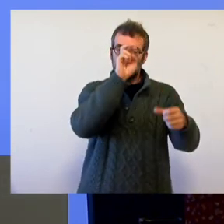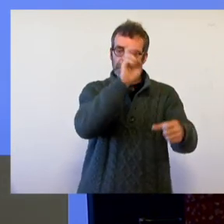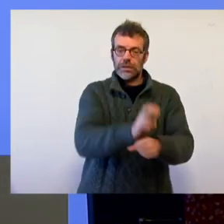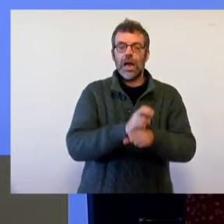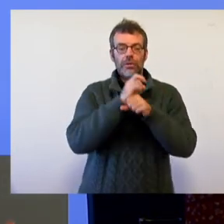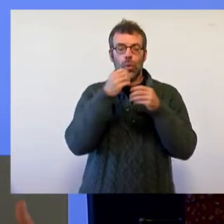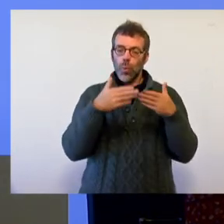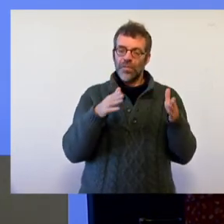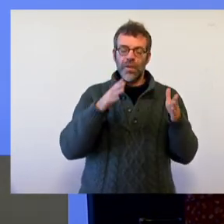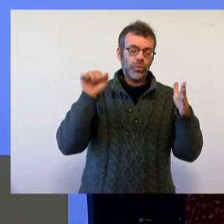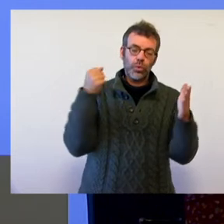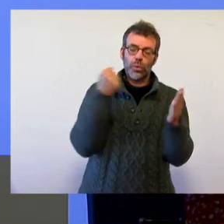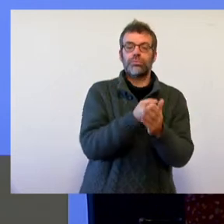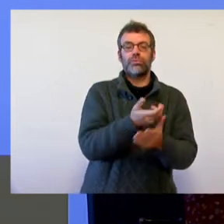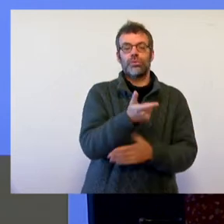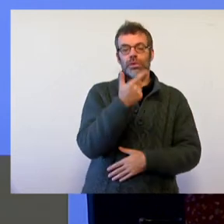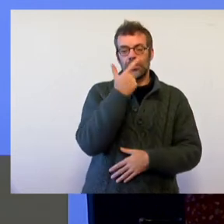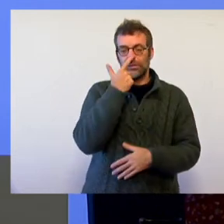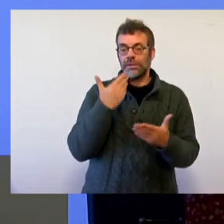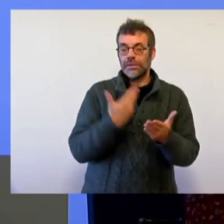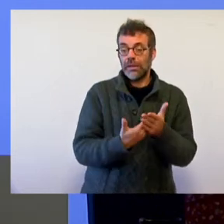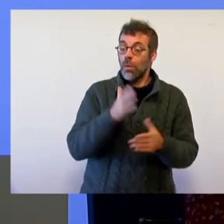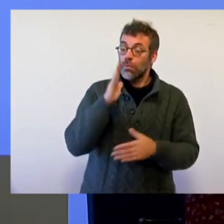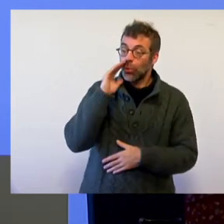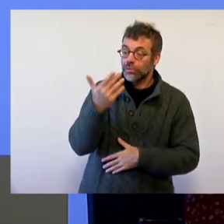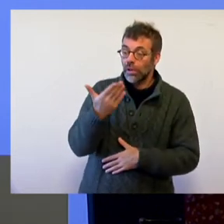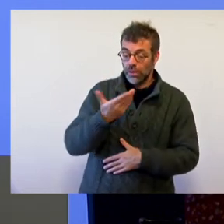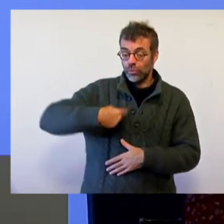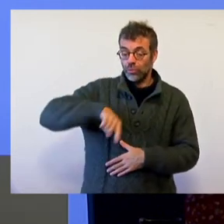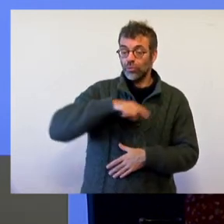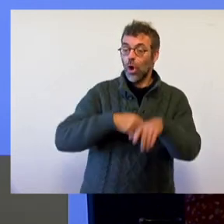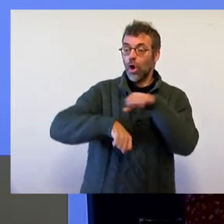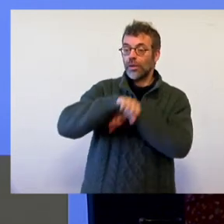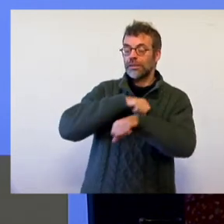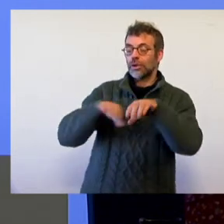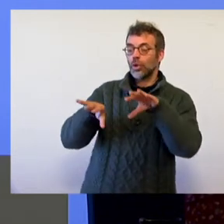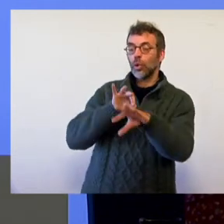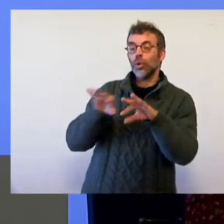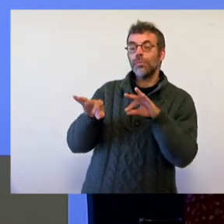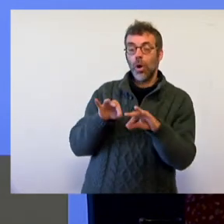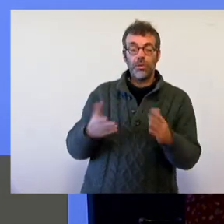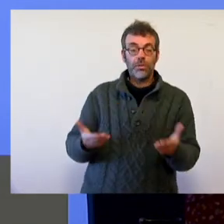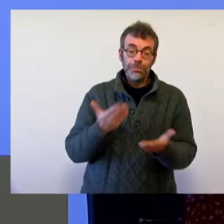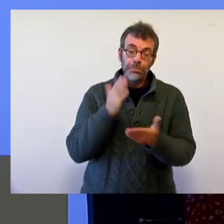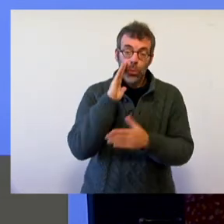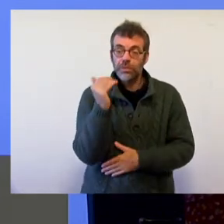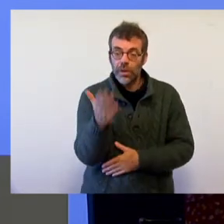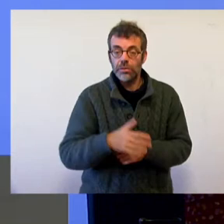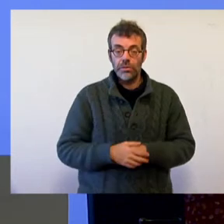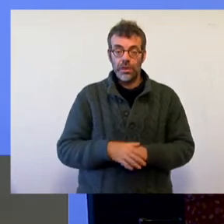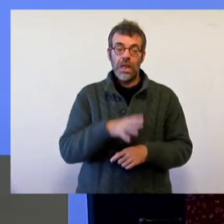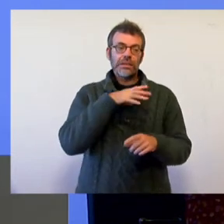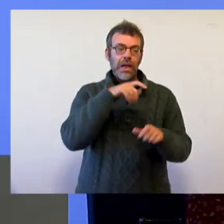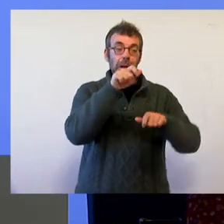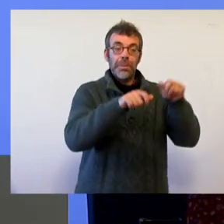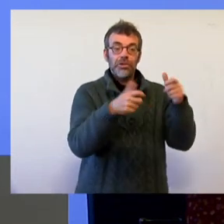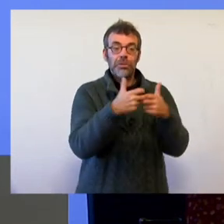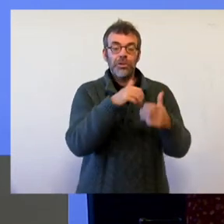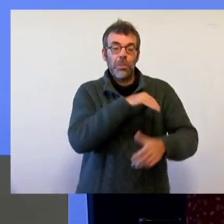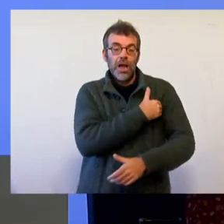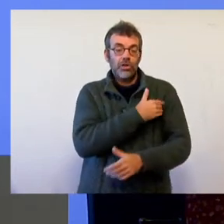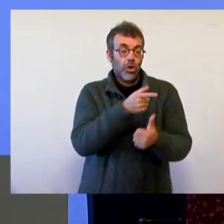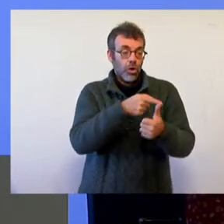effectivement, régulièrement, il y a des appels à recrutement. Pourquoi ? Parce que nous avons certains de nos agents qui ont des pathologies et qui sont en